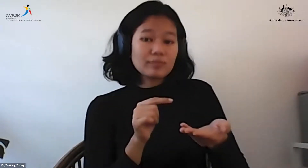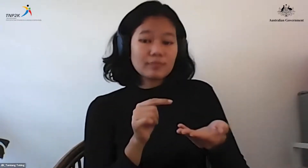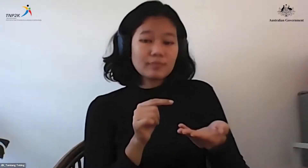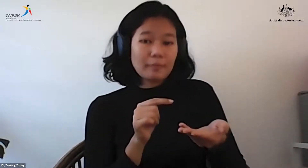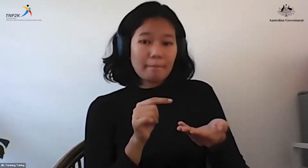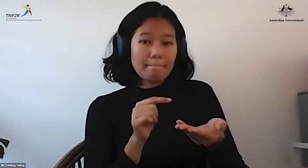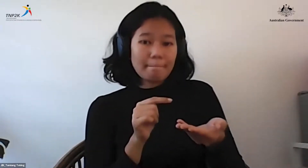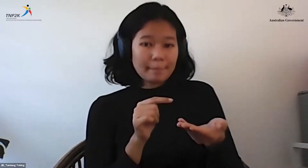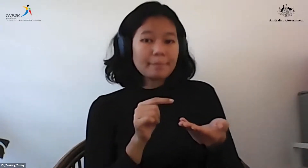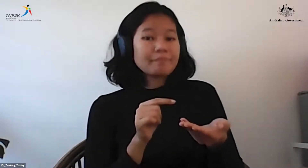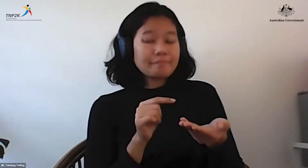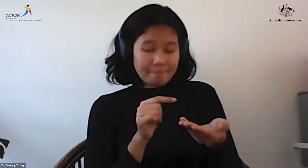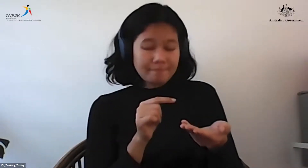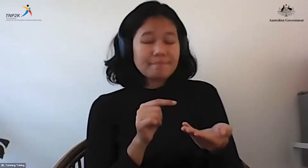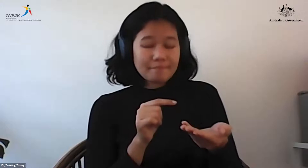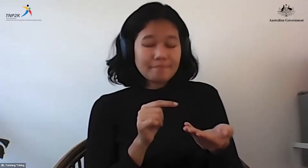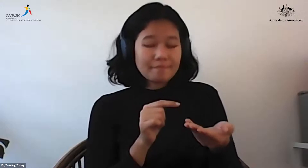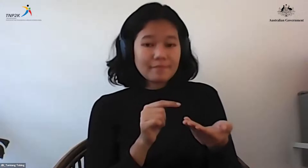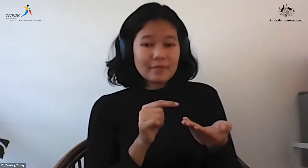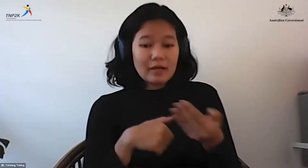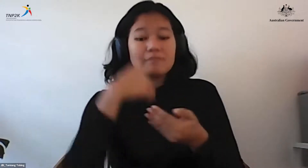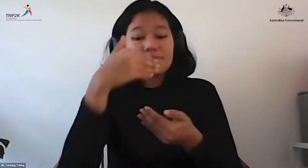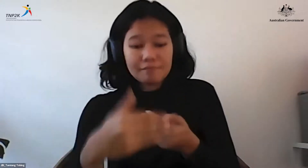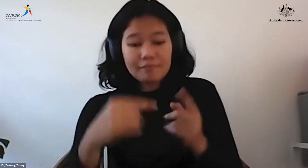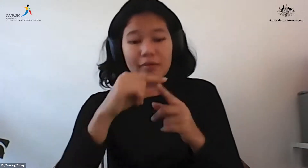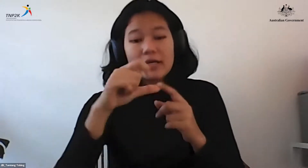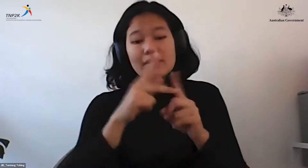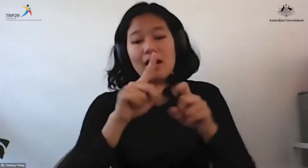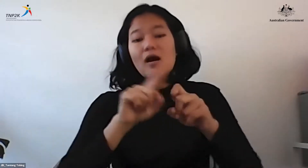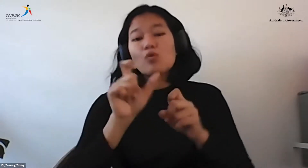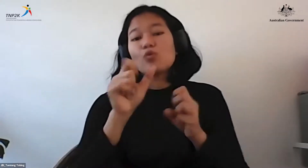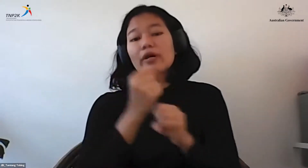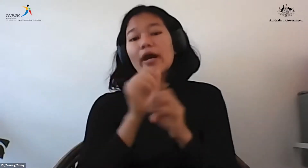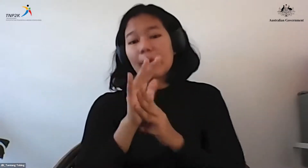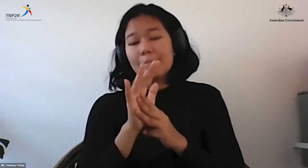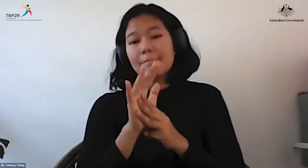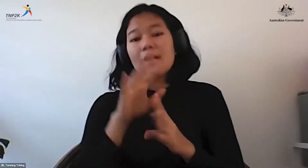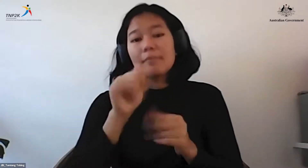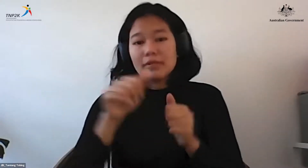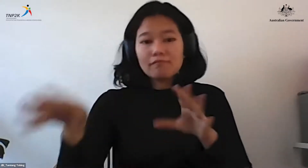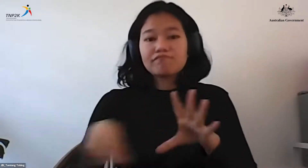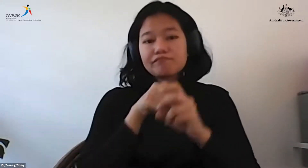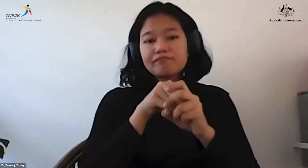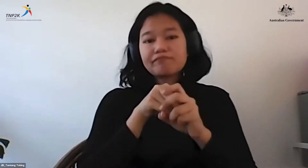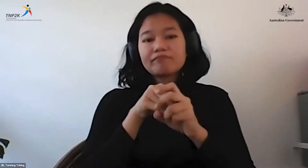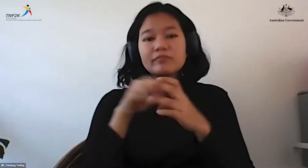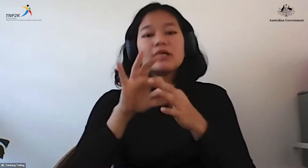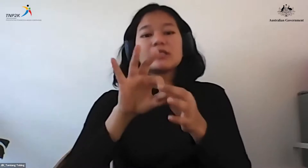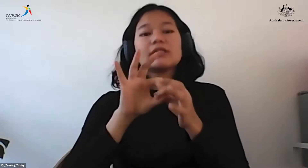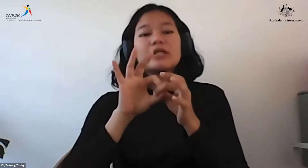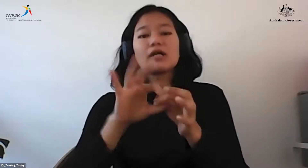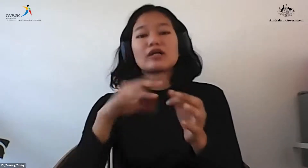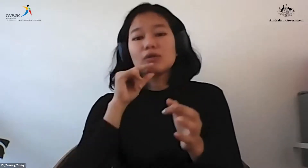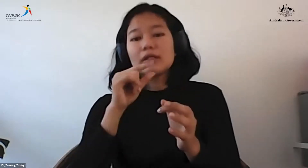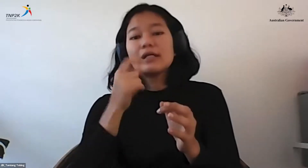transfer pengetahuan tersebut, harapannya PSKK UGM juga menjadi bagian dari jejaring untuk